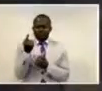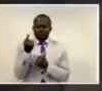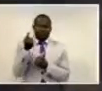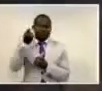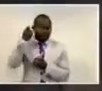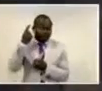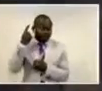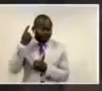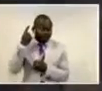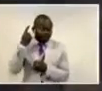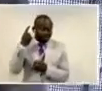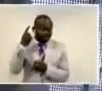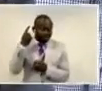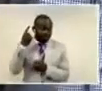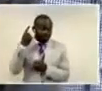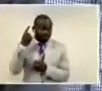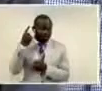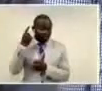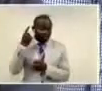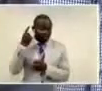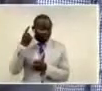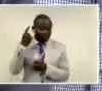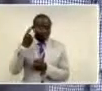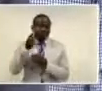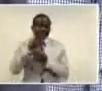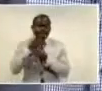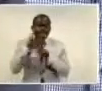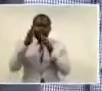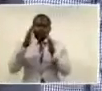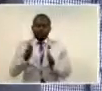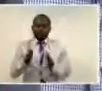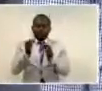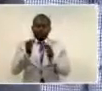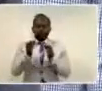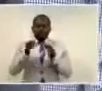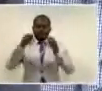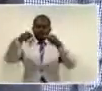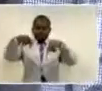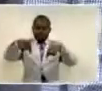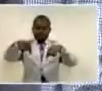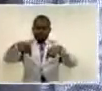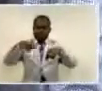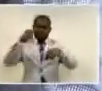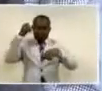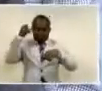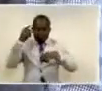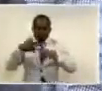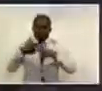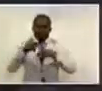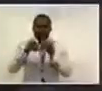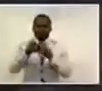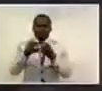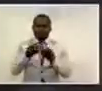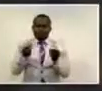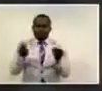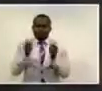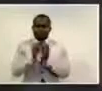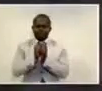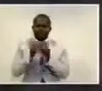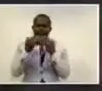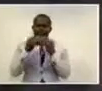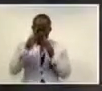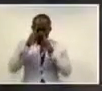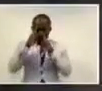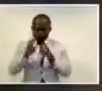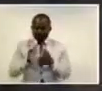wabyumvise nabyumvise nyakubahwa minisitiri w'imari ari hano yabyumvise ubwo araza kubikemura murakoze